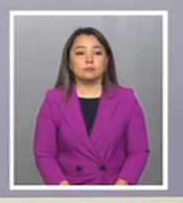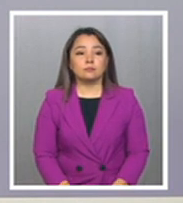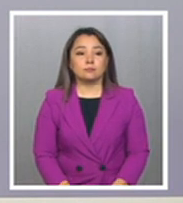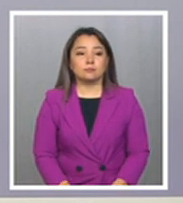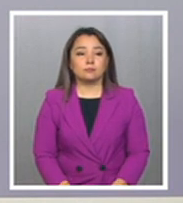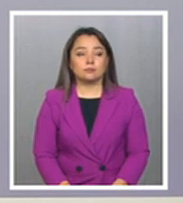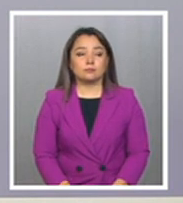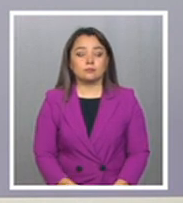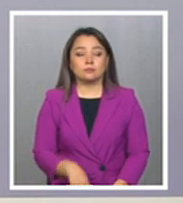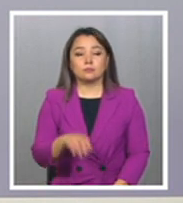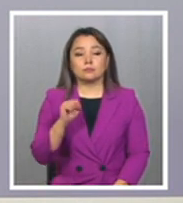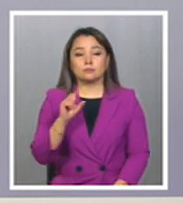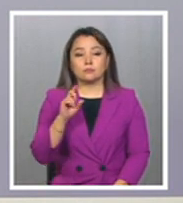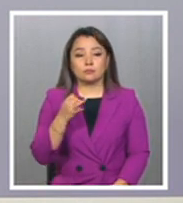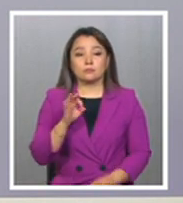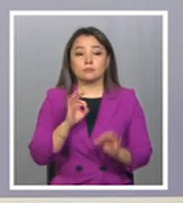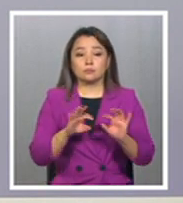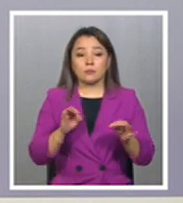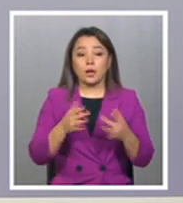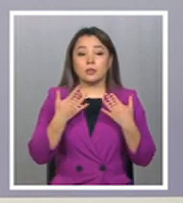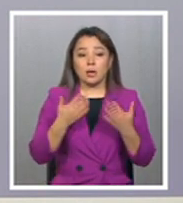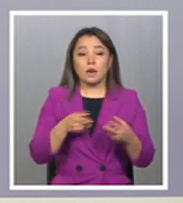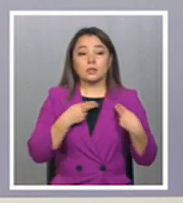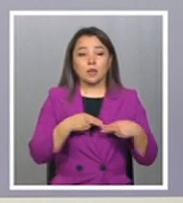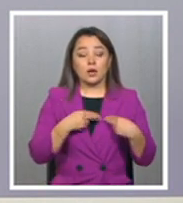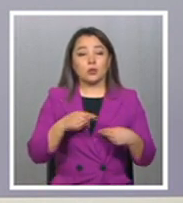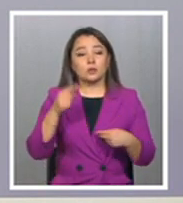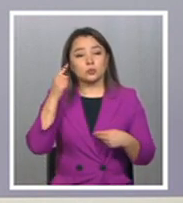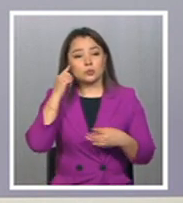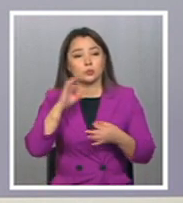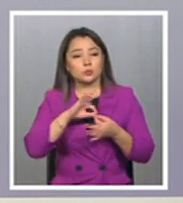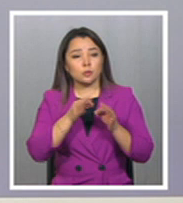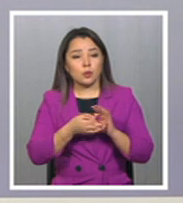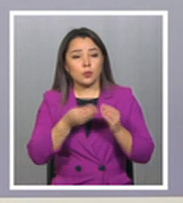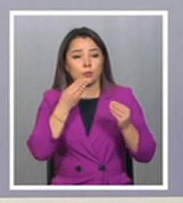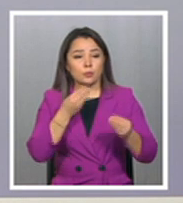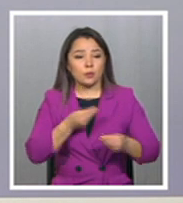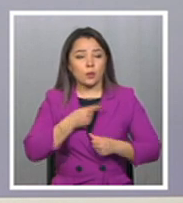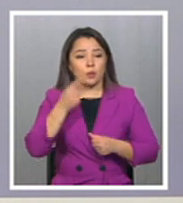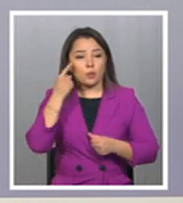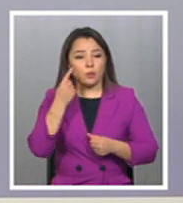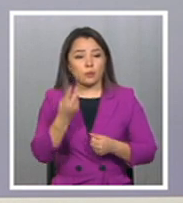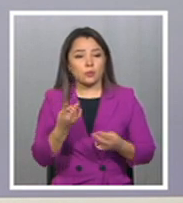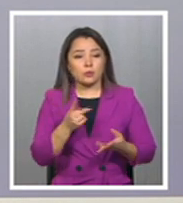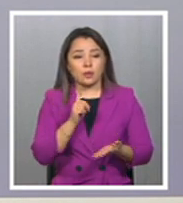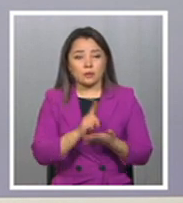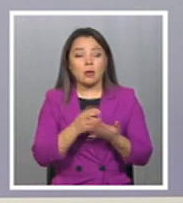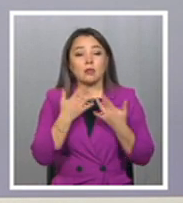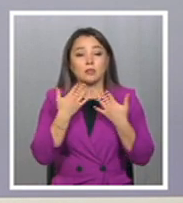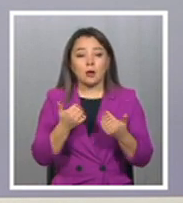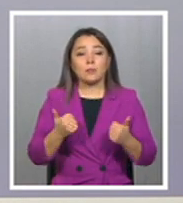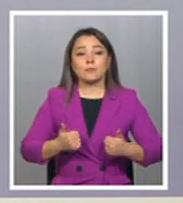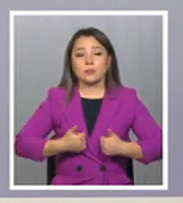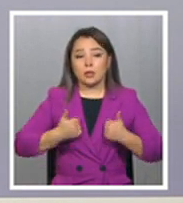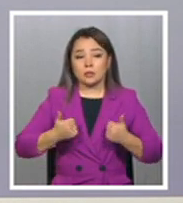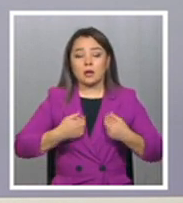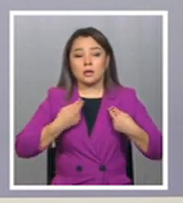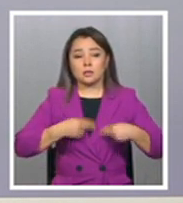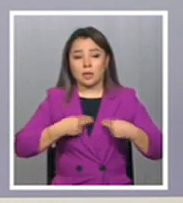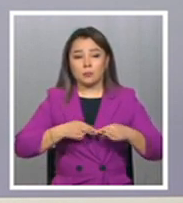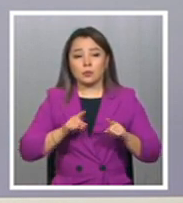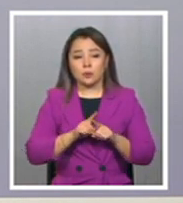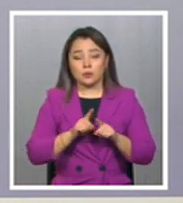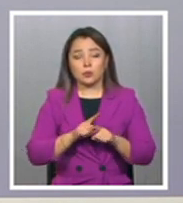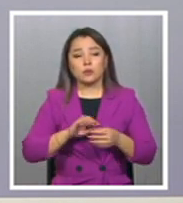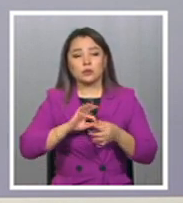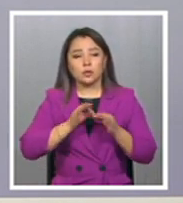Хакім Абай айтқандай, талап еңбек терең ой, қанағат рақым ойлап қой. Талаптанып, еңбектеніп,